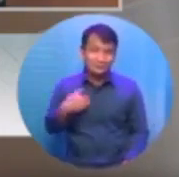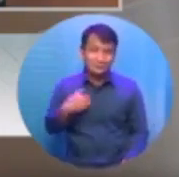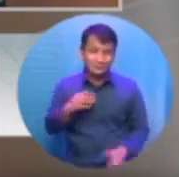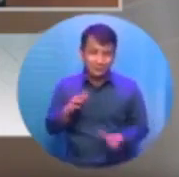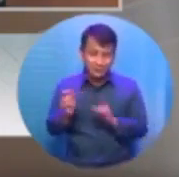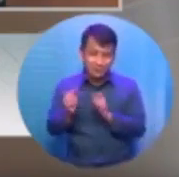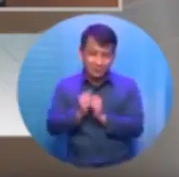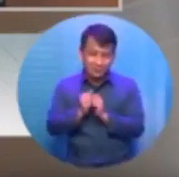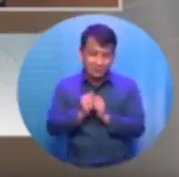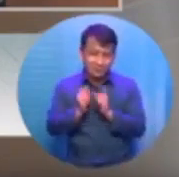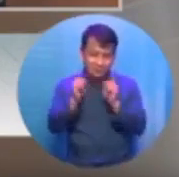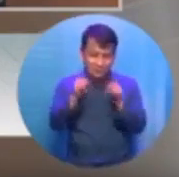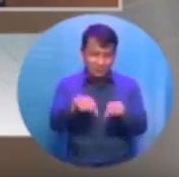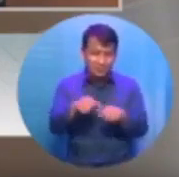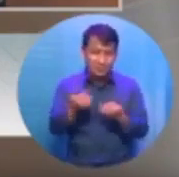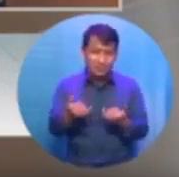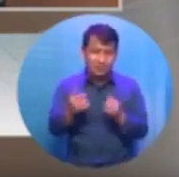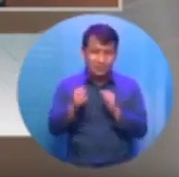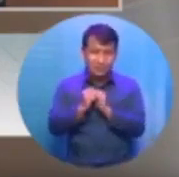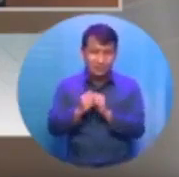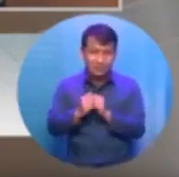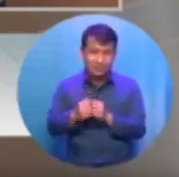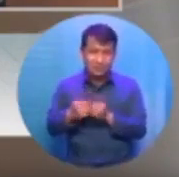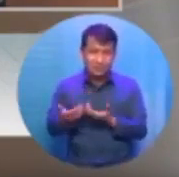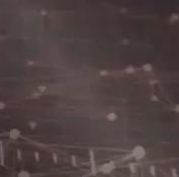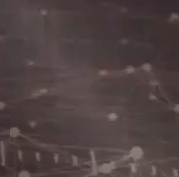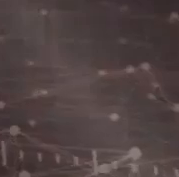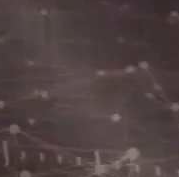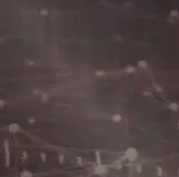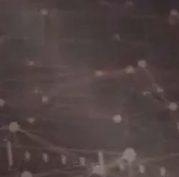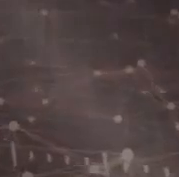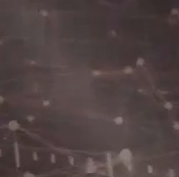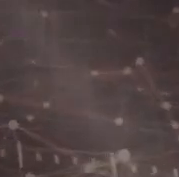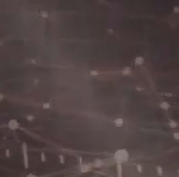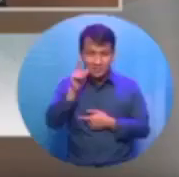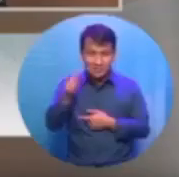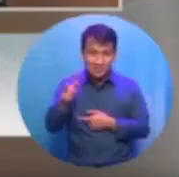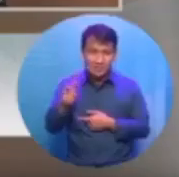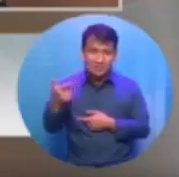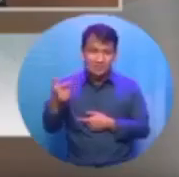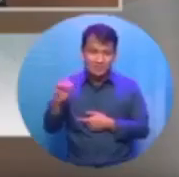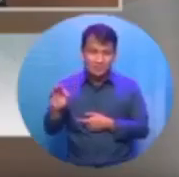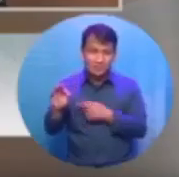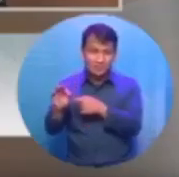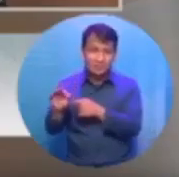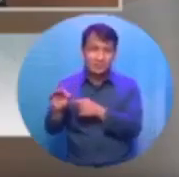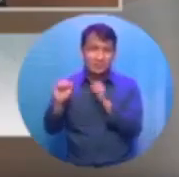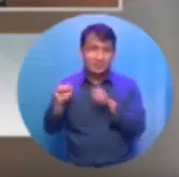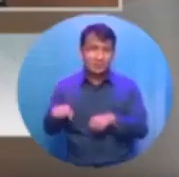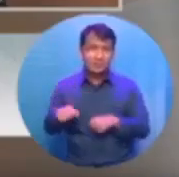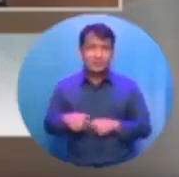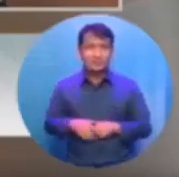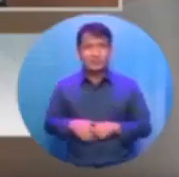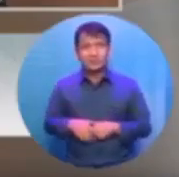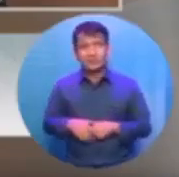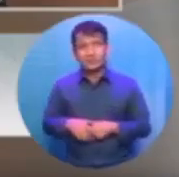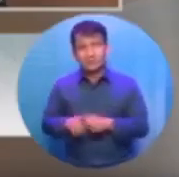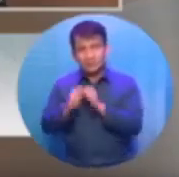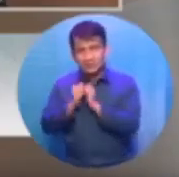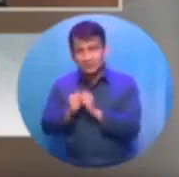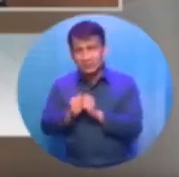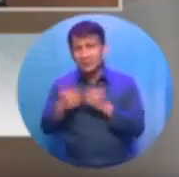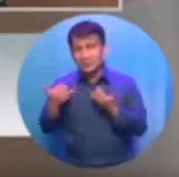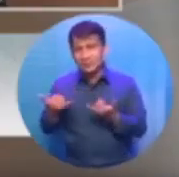kami ng barangay. Sino kasama mo dyan ngayon, katabi mo? May nagdidikta sa tabi mo? Si Lily. Kaya nga, si Lily. Oh. Si girlfriend mo ka. Katabi